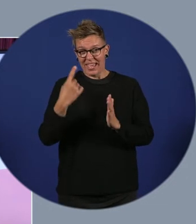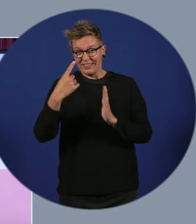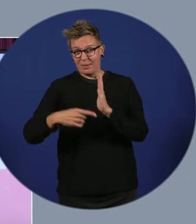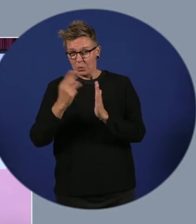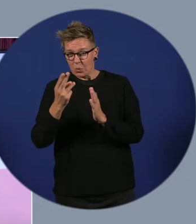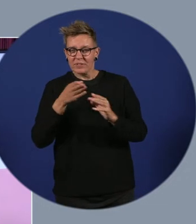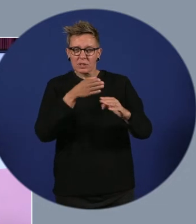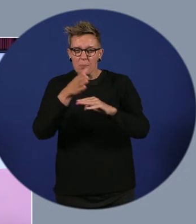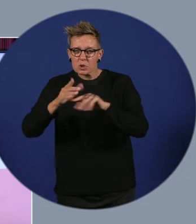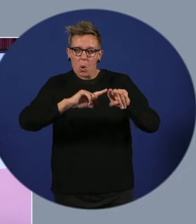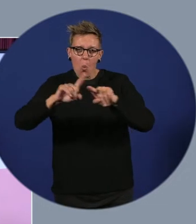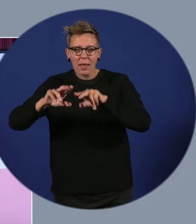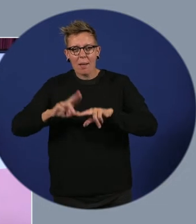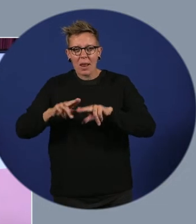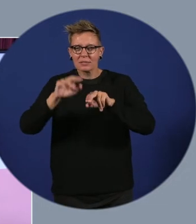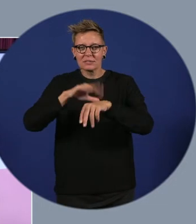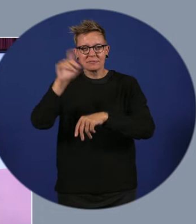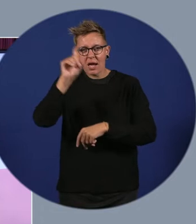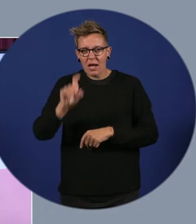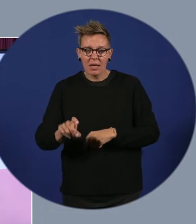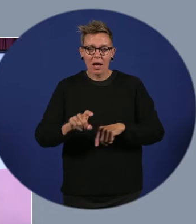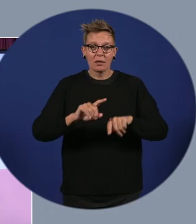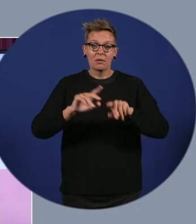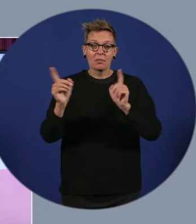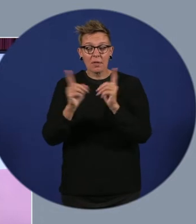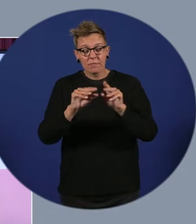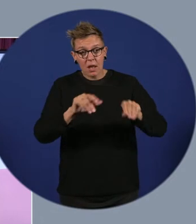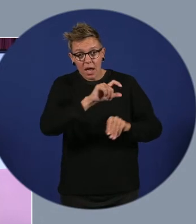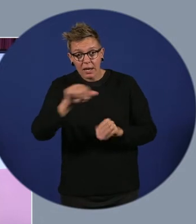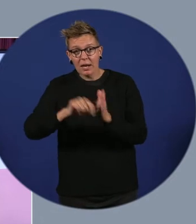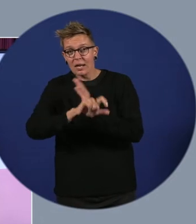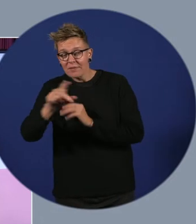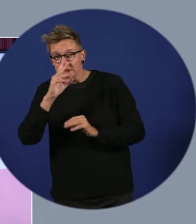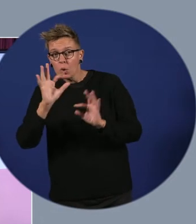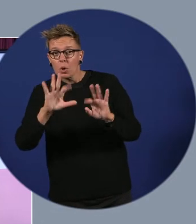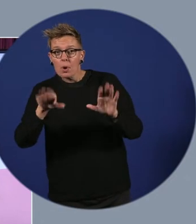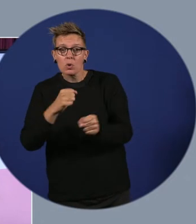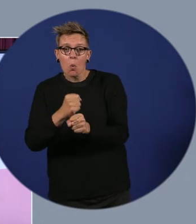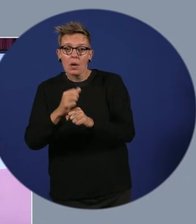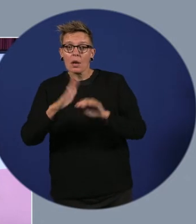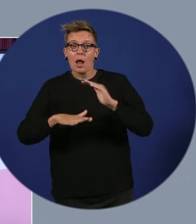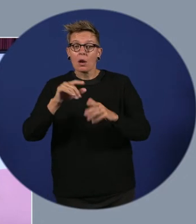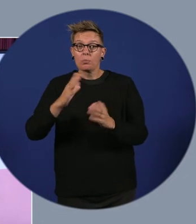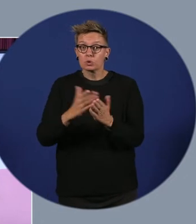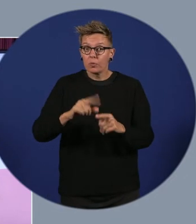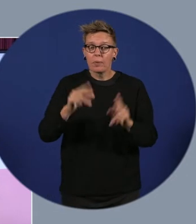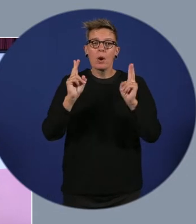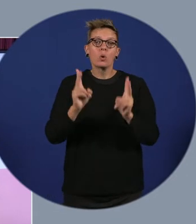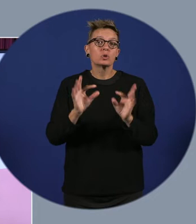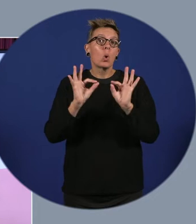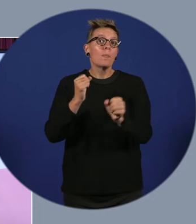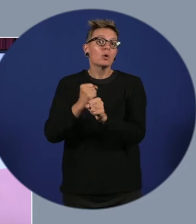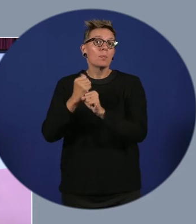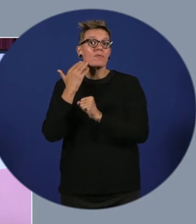ut i landet och träffa elever och lärare för att höra hur de har arbetat kring skolvalet, men även hur de jobbar